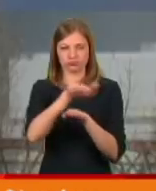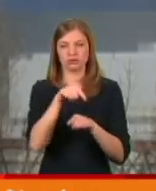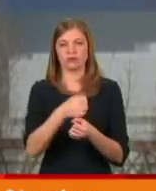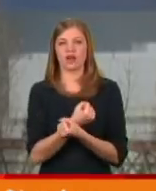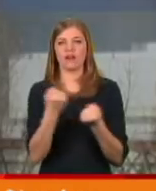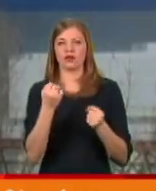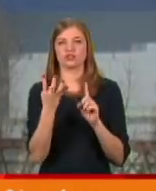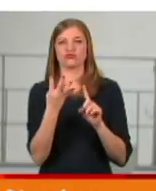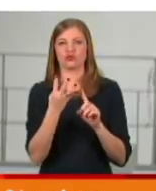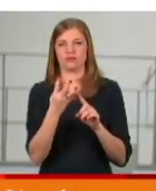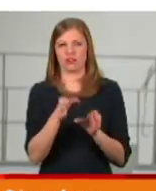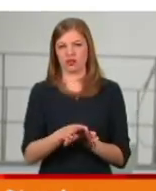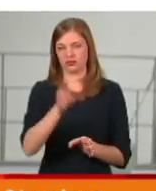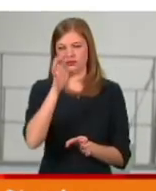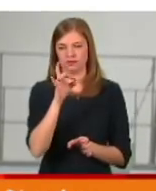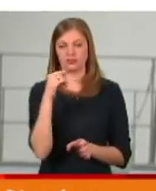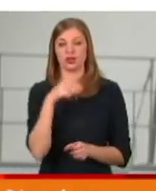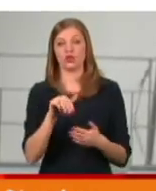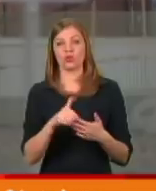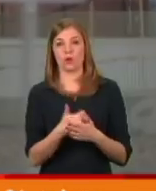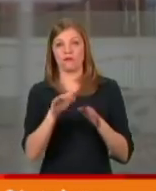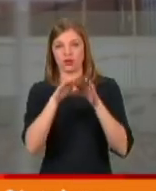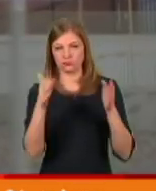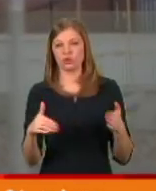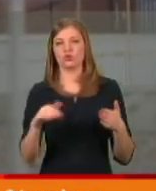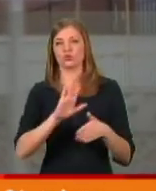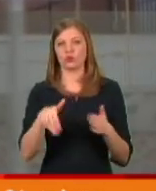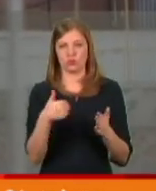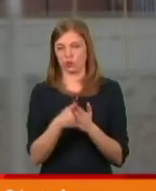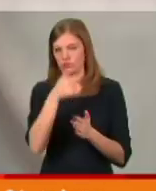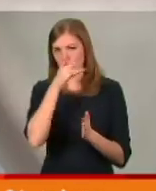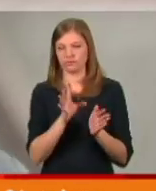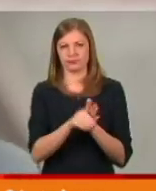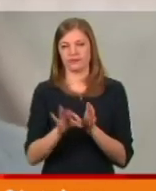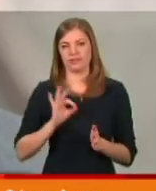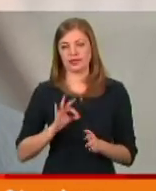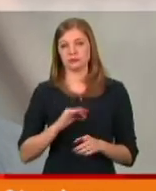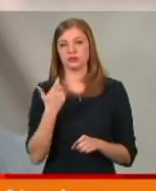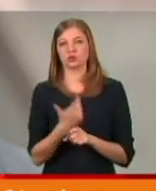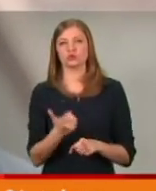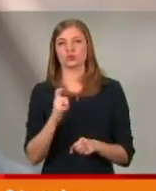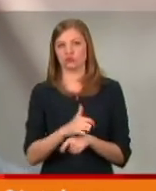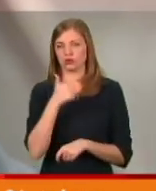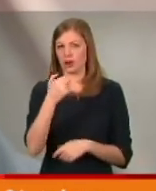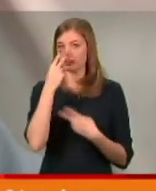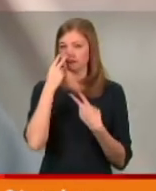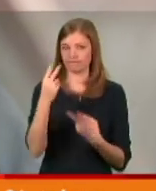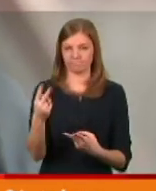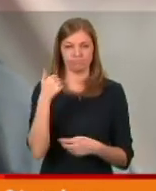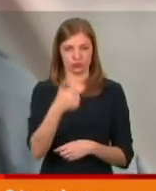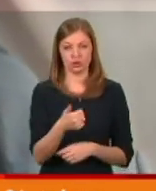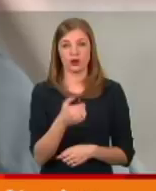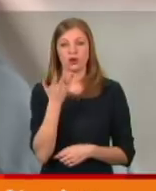аварійний четвертий реактор. Нове укриття і досі вводять в експлуатацію. Дуже гарно виглядає